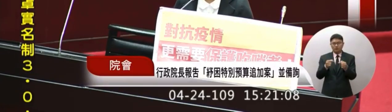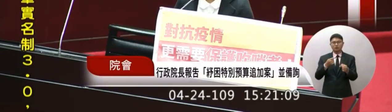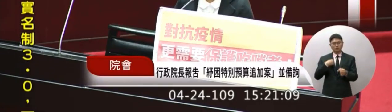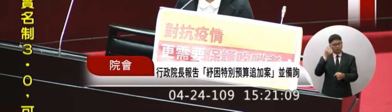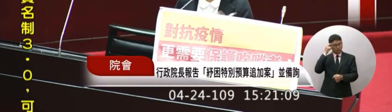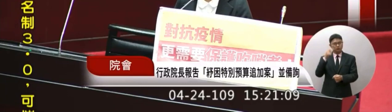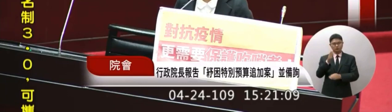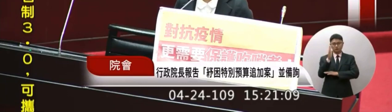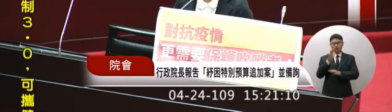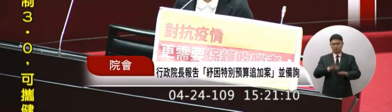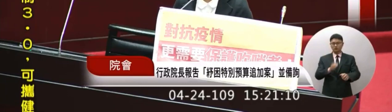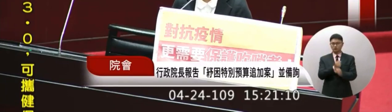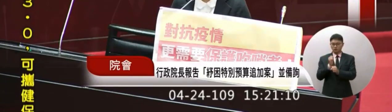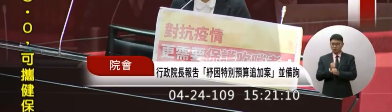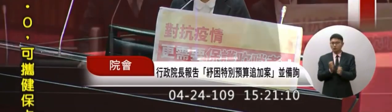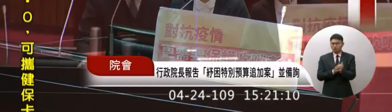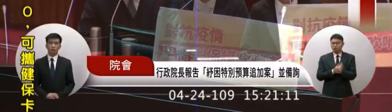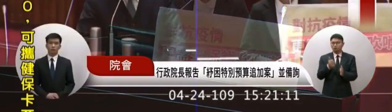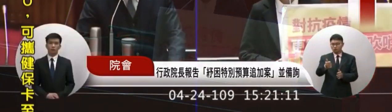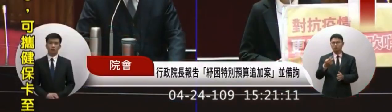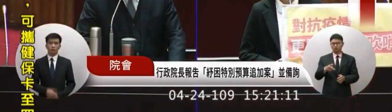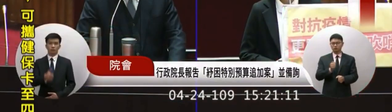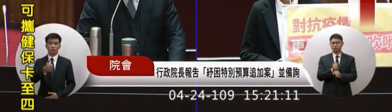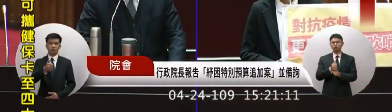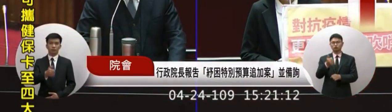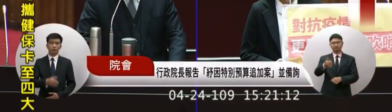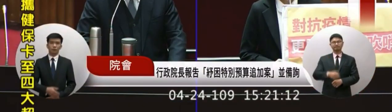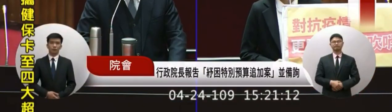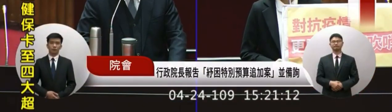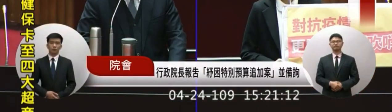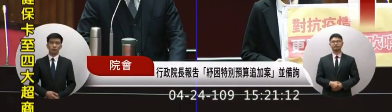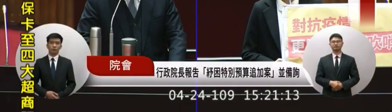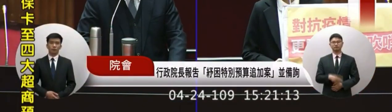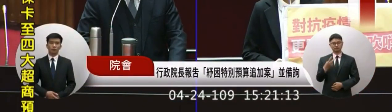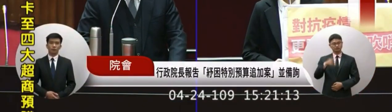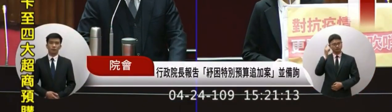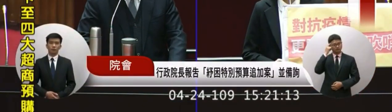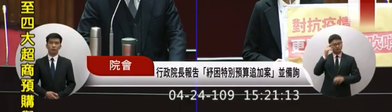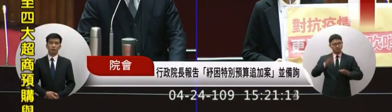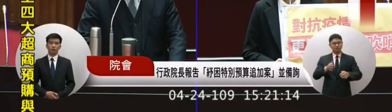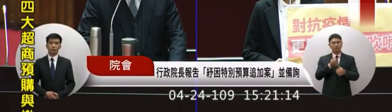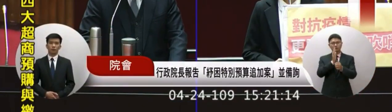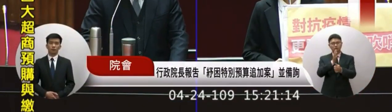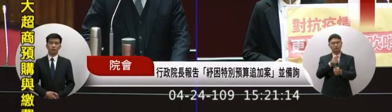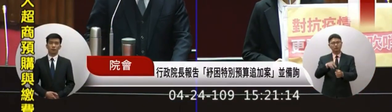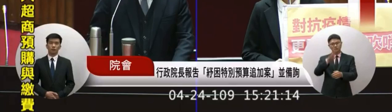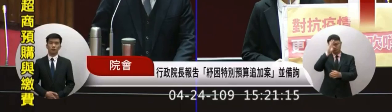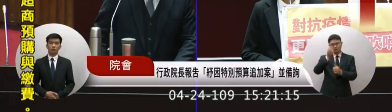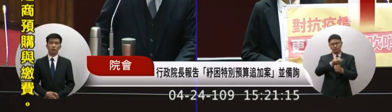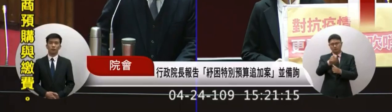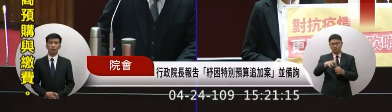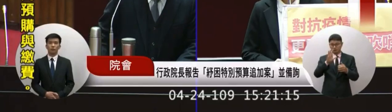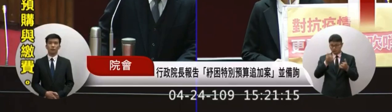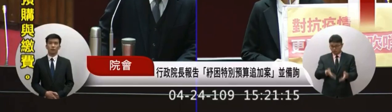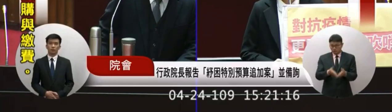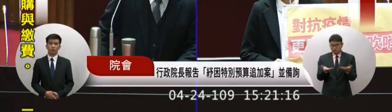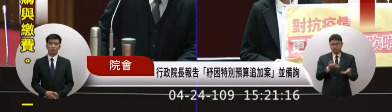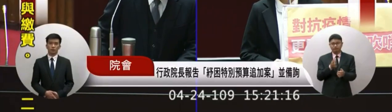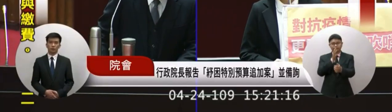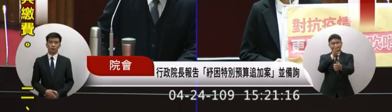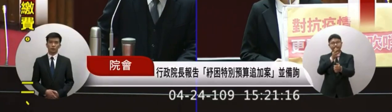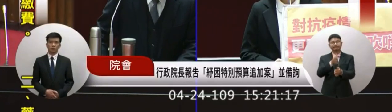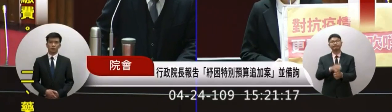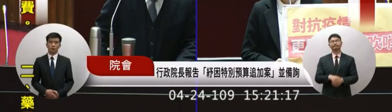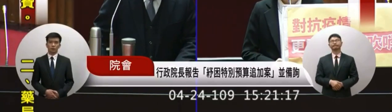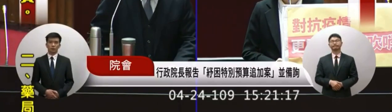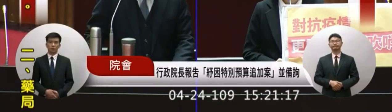常肯定政府这次积极的防疫的这些 作为，谢谢，谢谢。 对，但是也想要在这个时候，在疫情之下，还有一些重要事情也想来跟部长这边